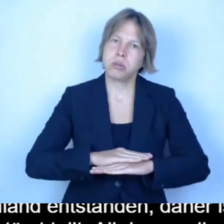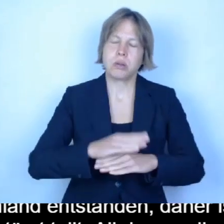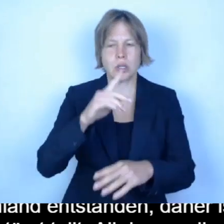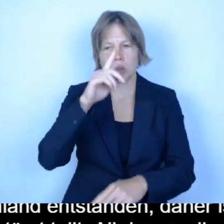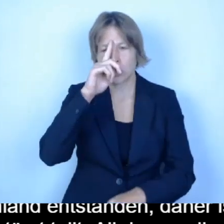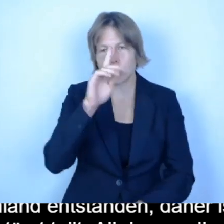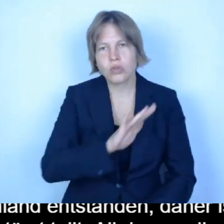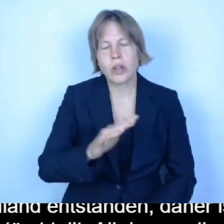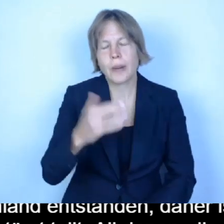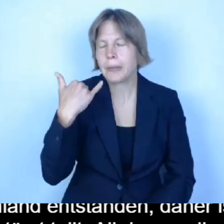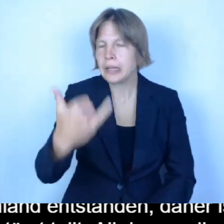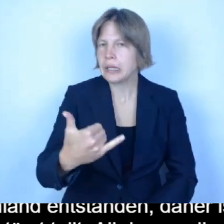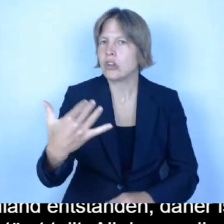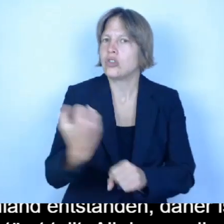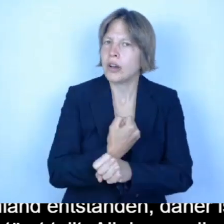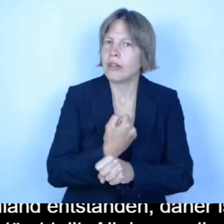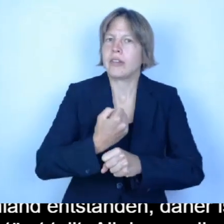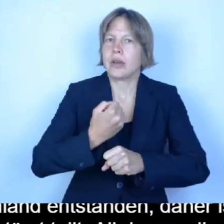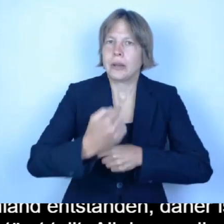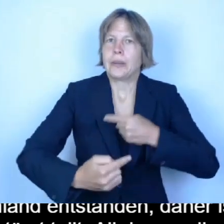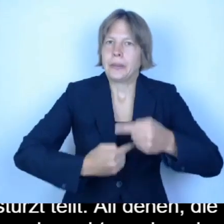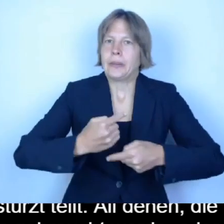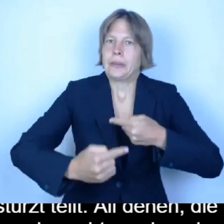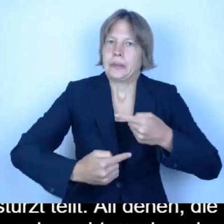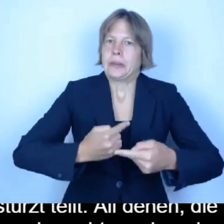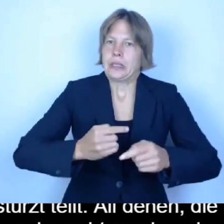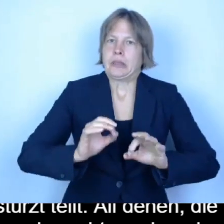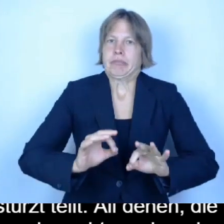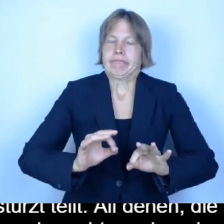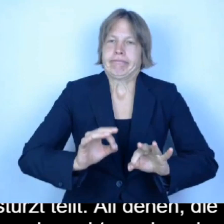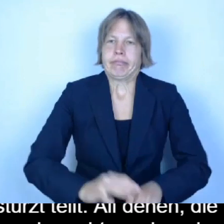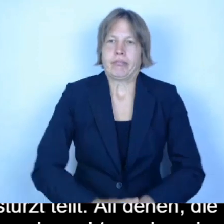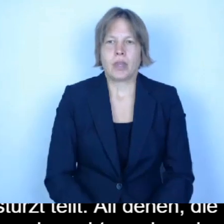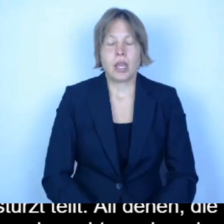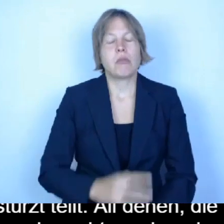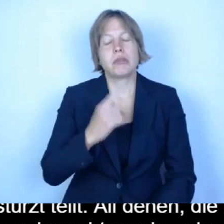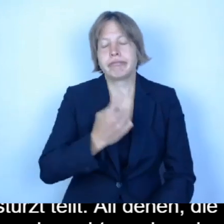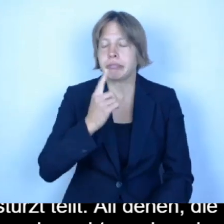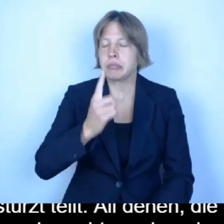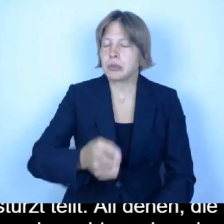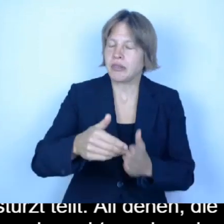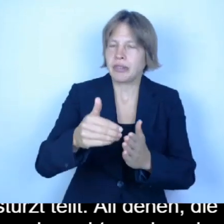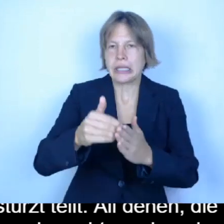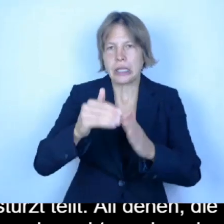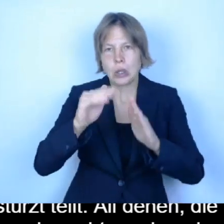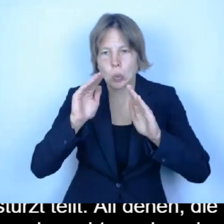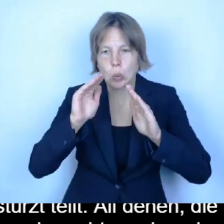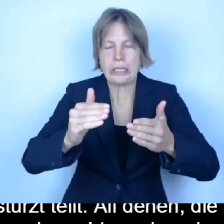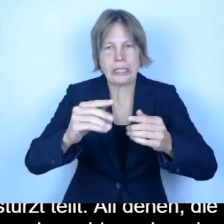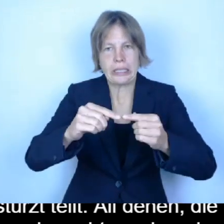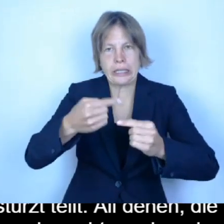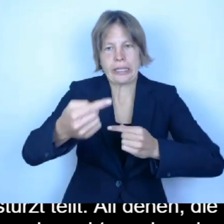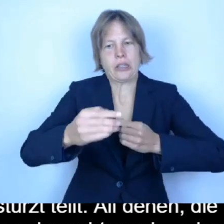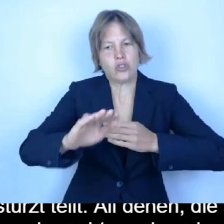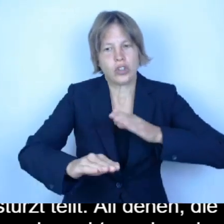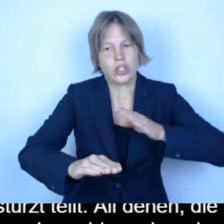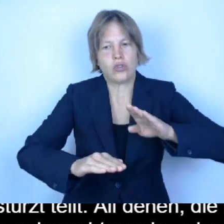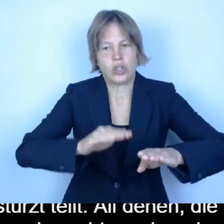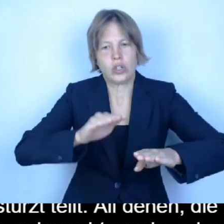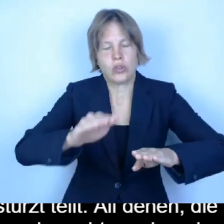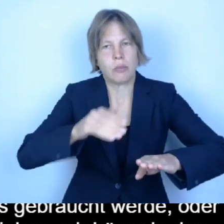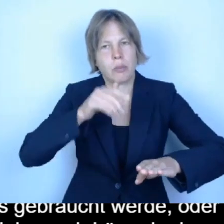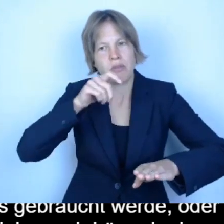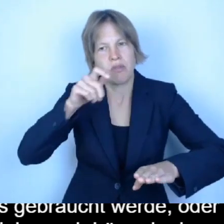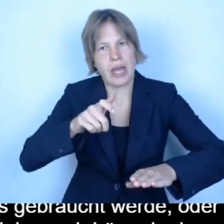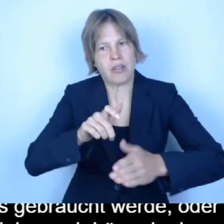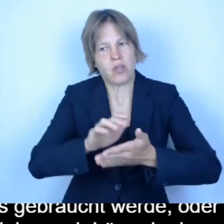so konzentriert darauf, dass wir den Weg in die nächste Etappe auch verantwortlich, aber klug und besonnen bestreiten. Einer